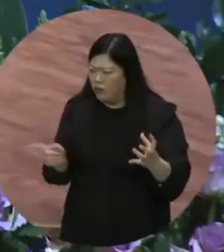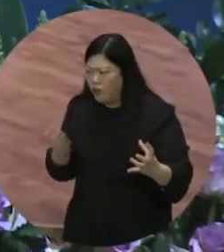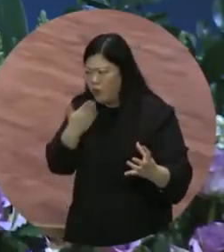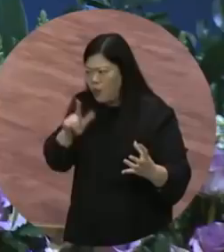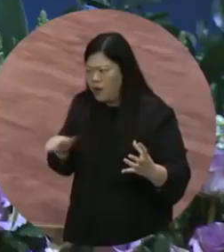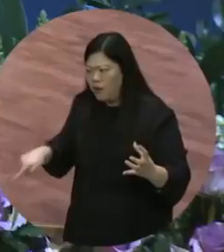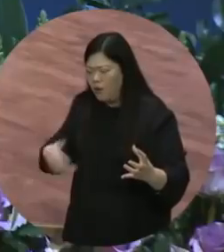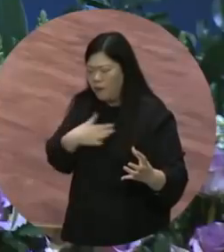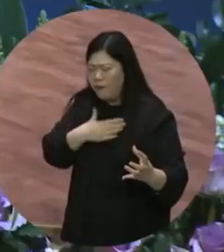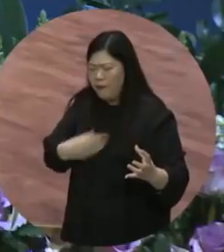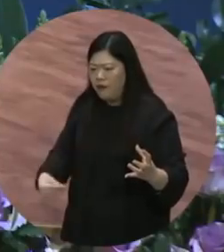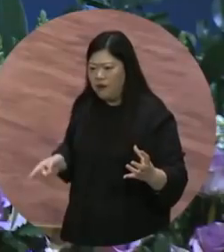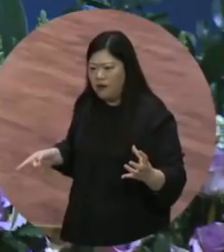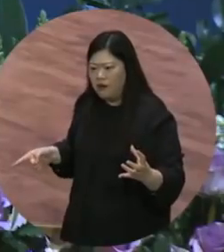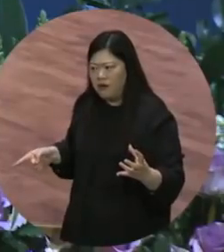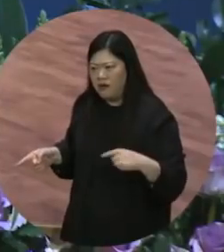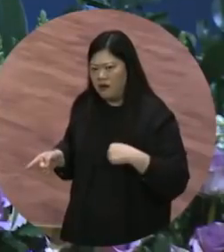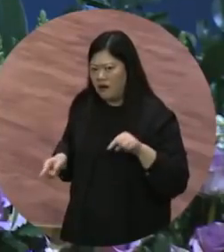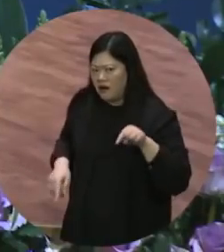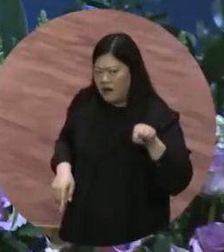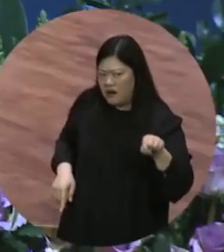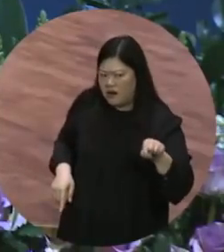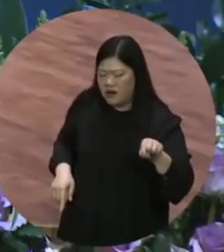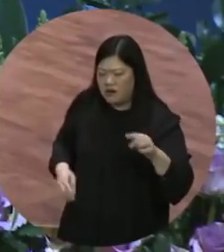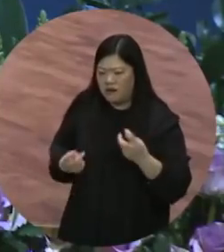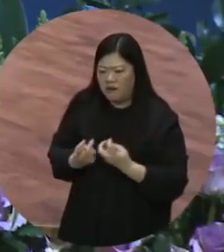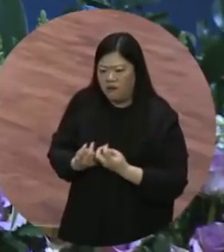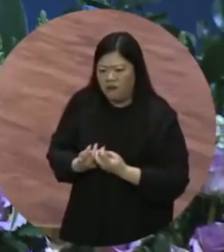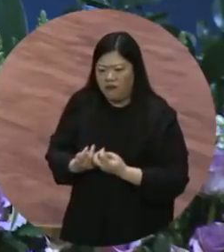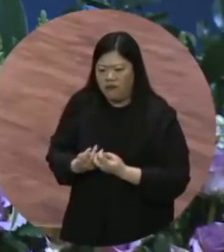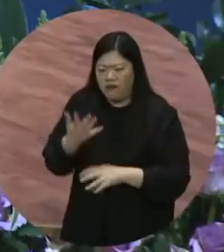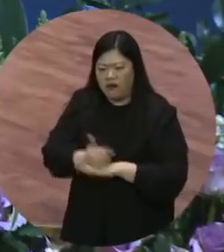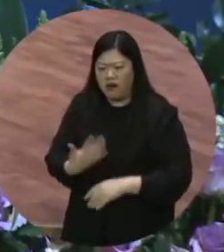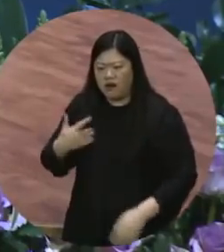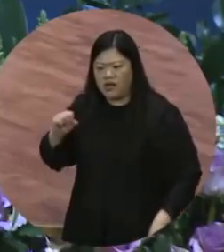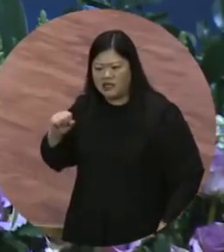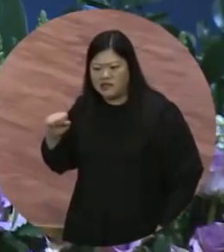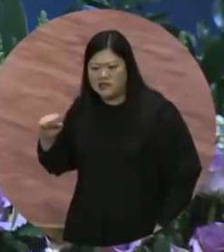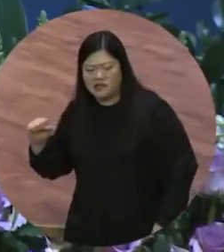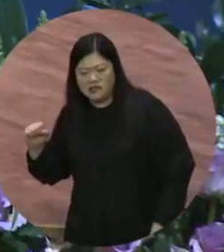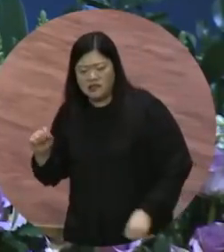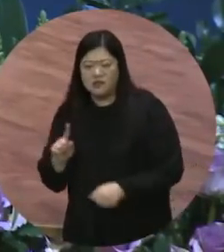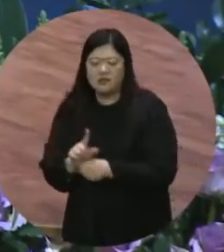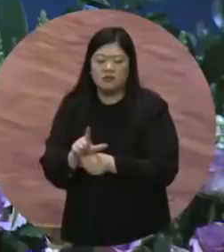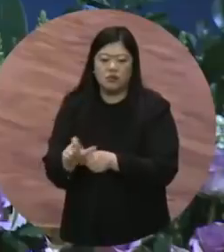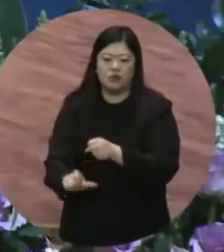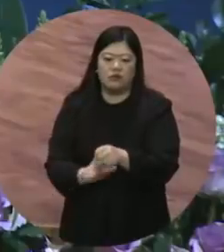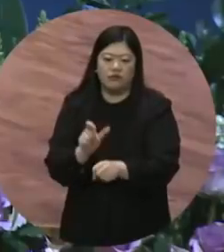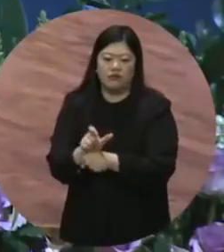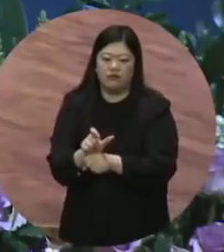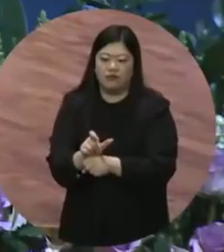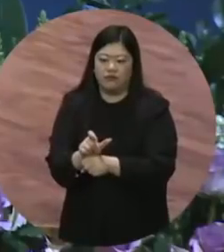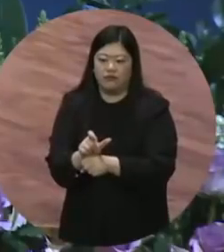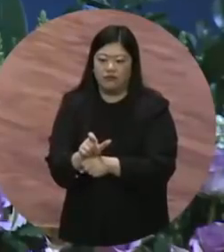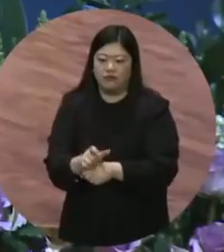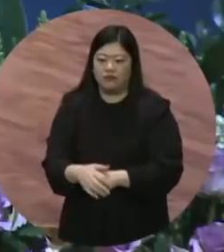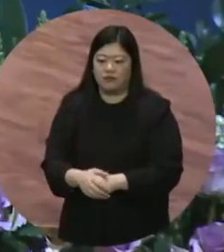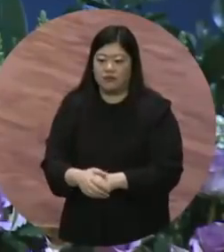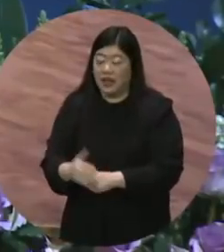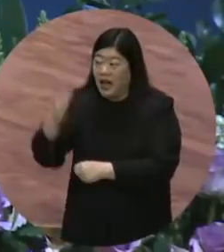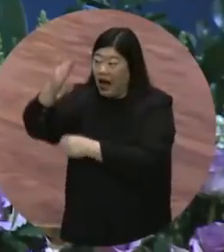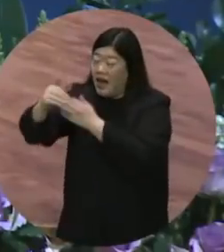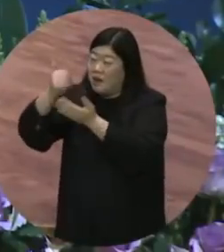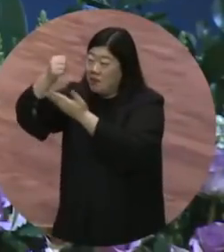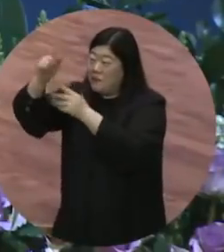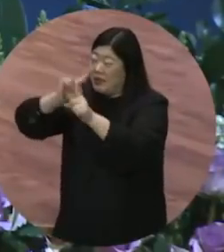사명은 있는데 생존과 환경이 그를 묶어버렸습니다. 마음 한구석에는 하나의 말씀이 임했습니다. 그러나 움직이지